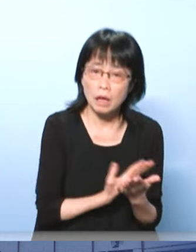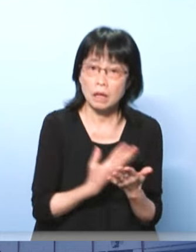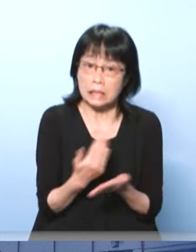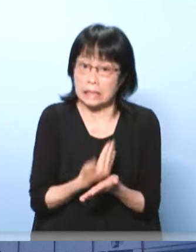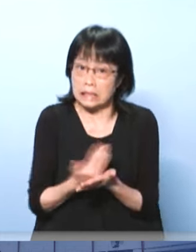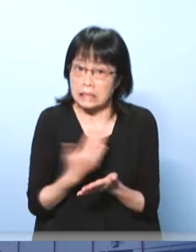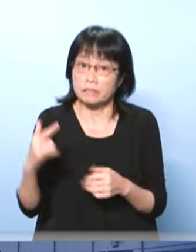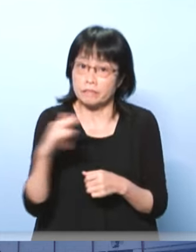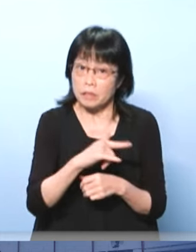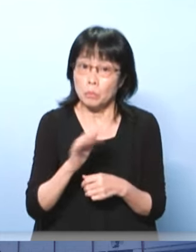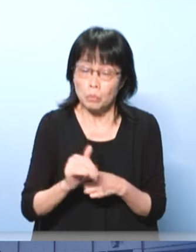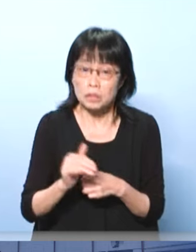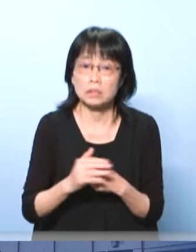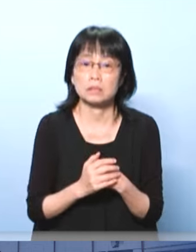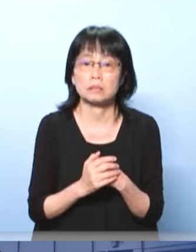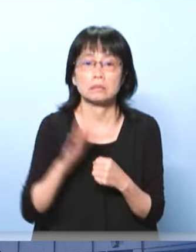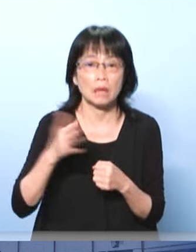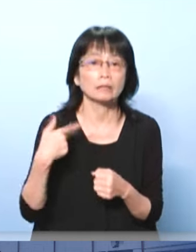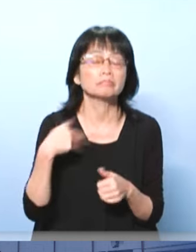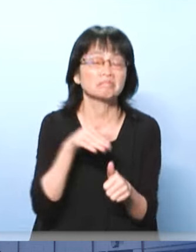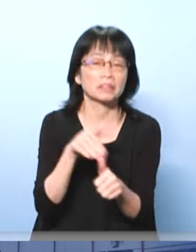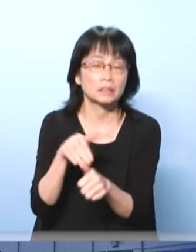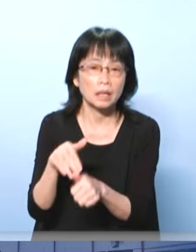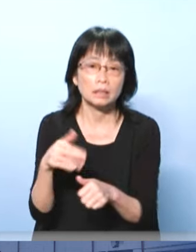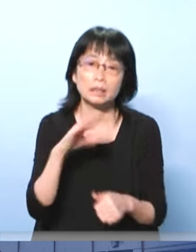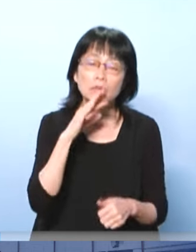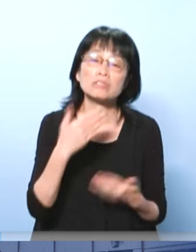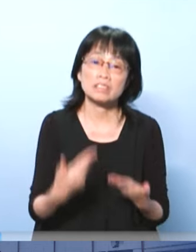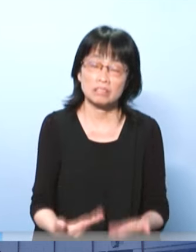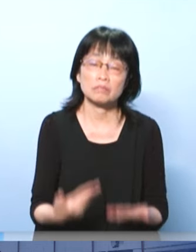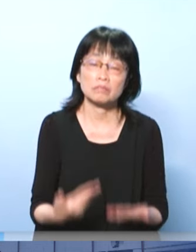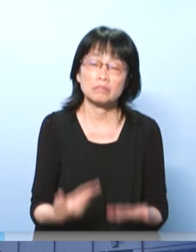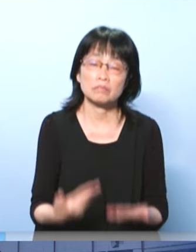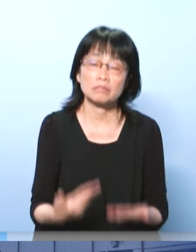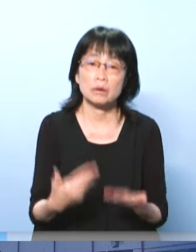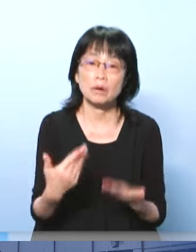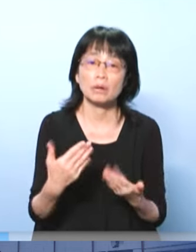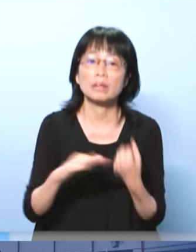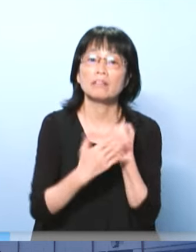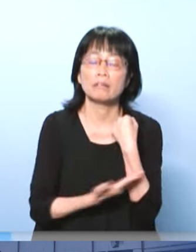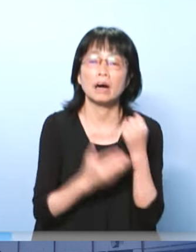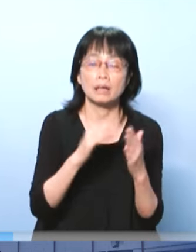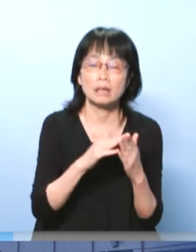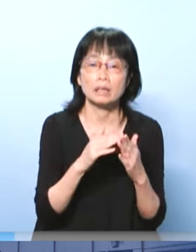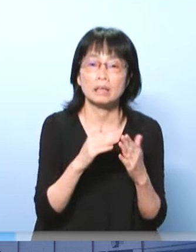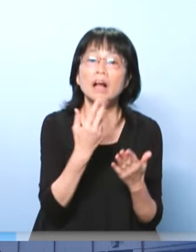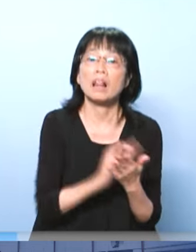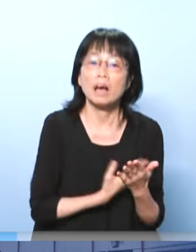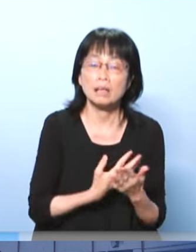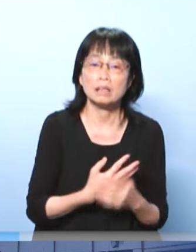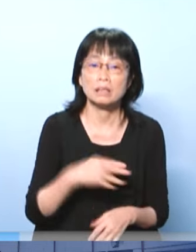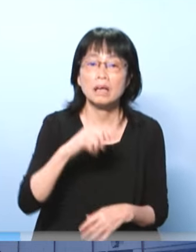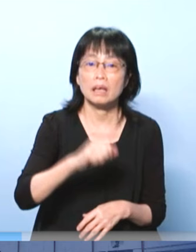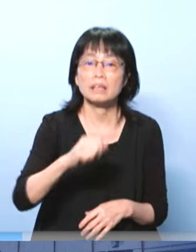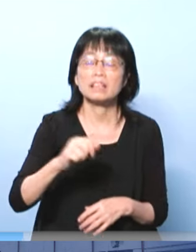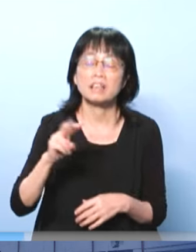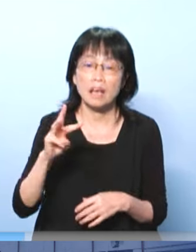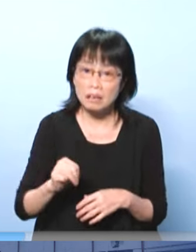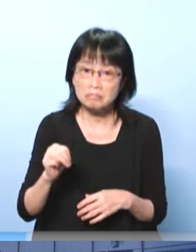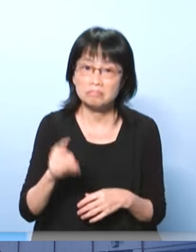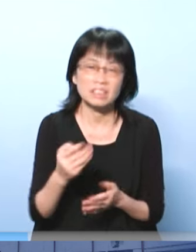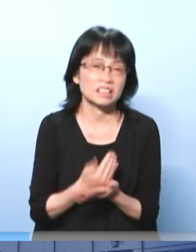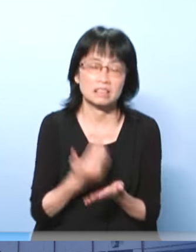咁。咁我想提一提，即係政府咧，如果就住現行嘅法例嘅話咧，即係 AAM 就冇得試飛嘅，飛唔到嘅。咁所以